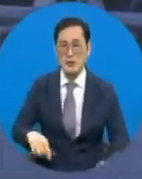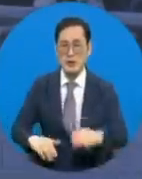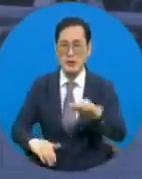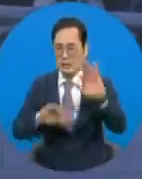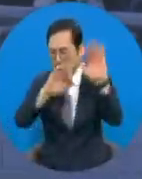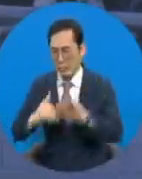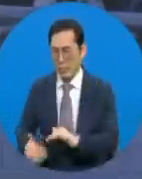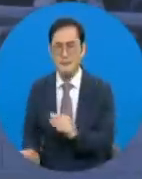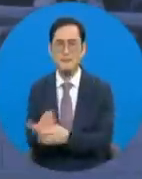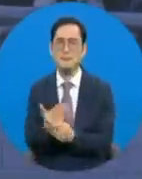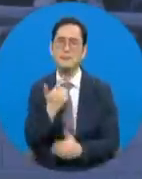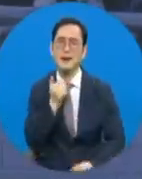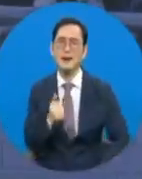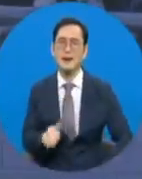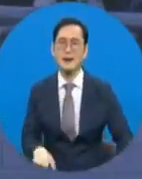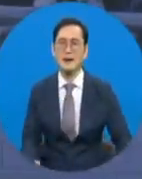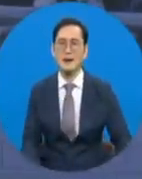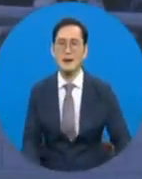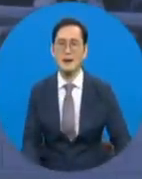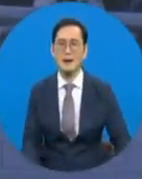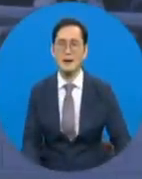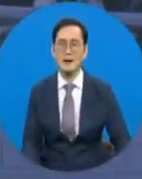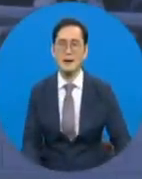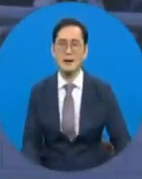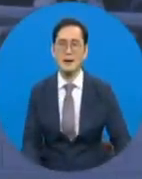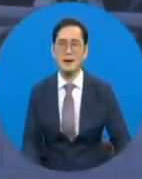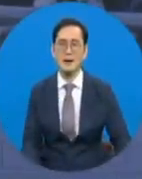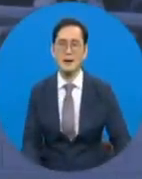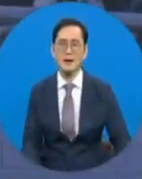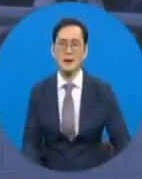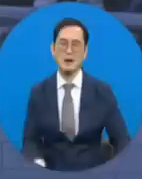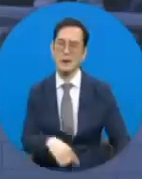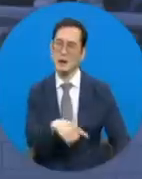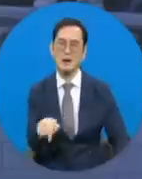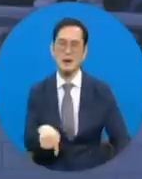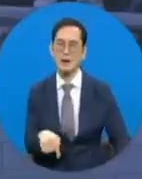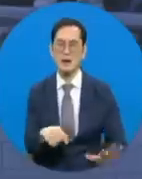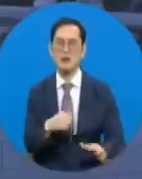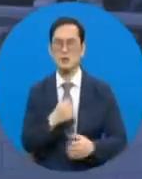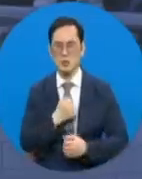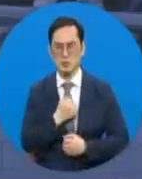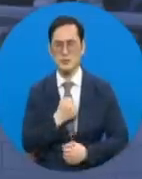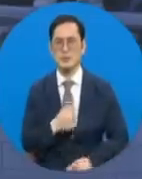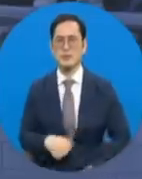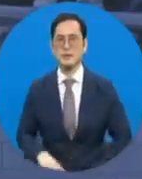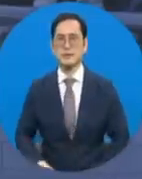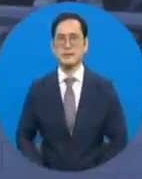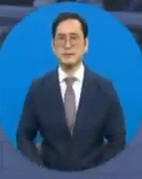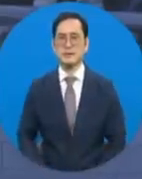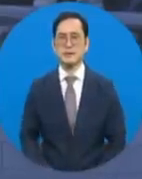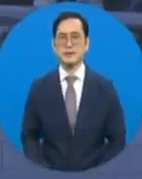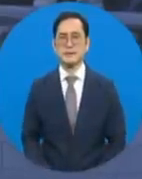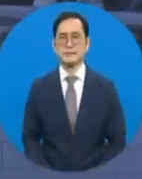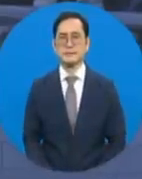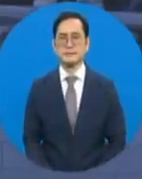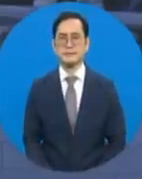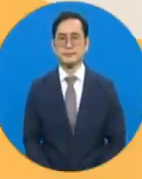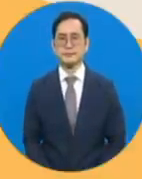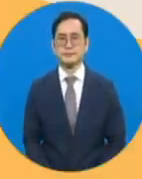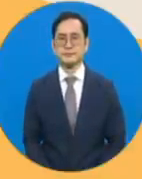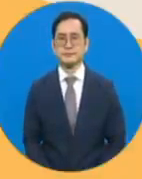것도 어떻게 보면 사회적 재난으로도 볼 수 있습니다. 자, 다음 핫2, 두 번째 뜨거운 소식 보도록